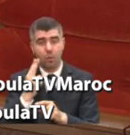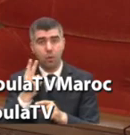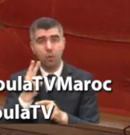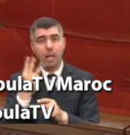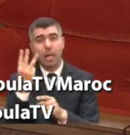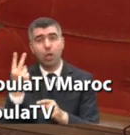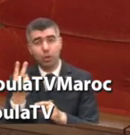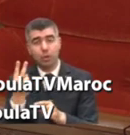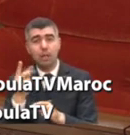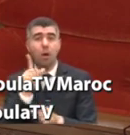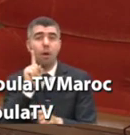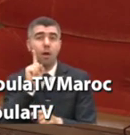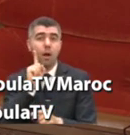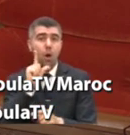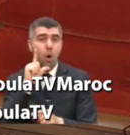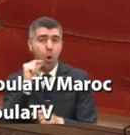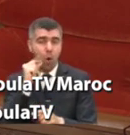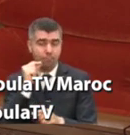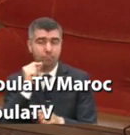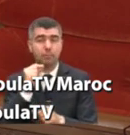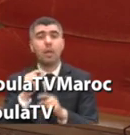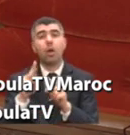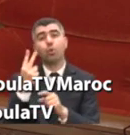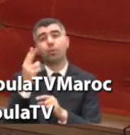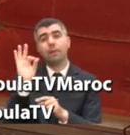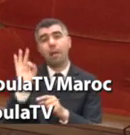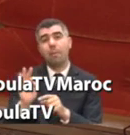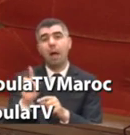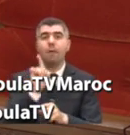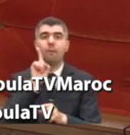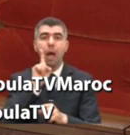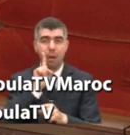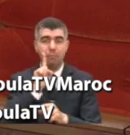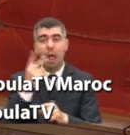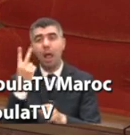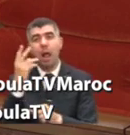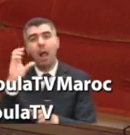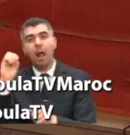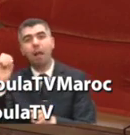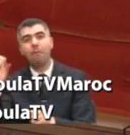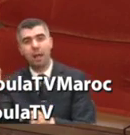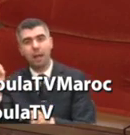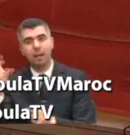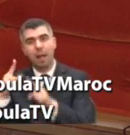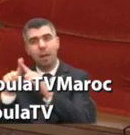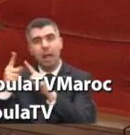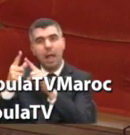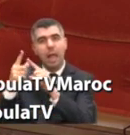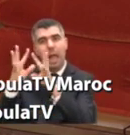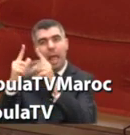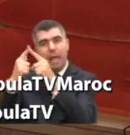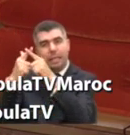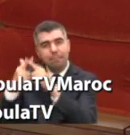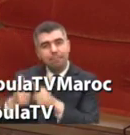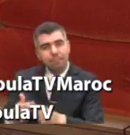الانخفاض مهم، انخفاض ب 32% مقارنه مع سنه 2000، وهذا راجع فعلا لانه كان هناك برنامج